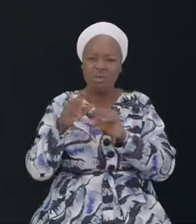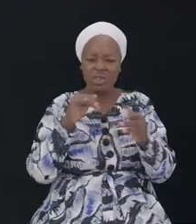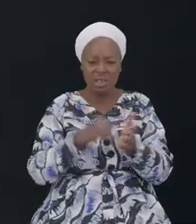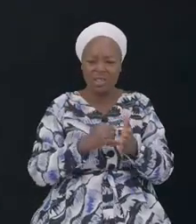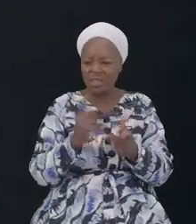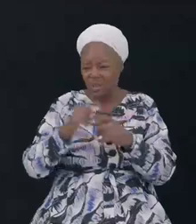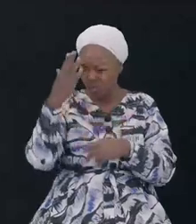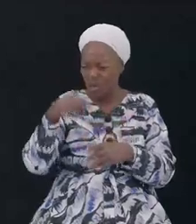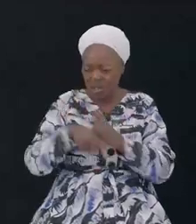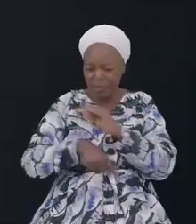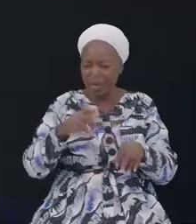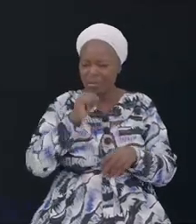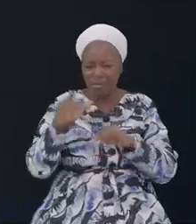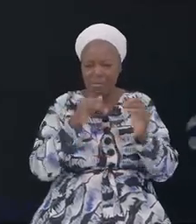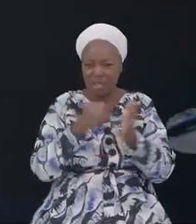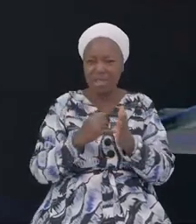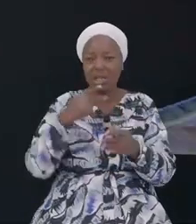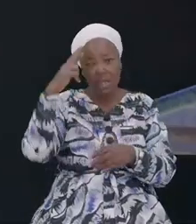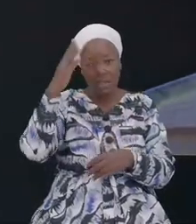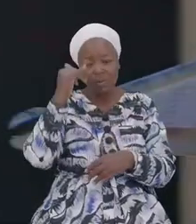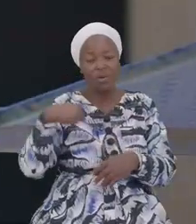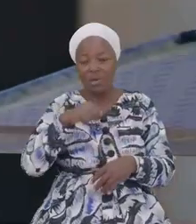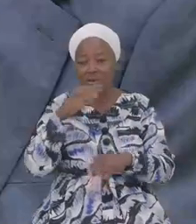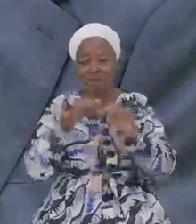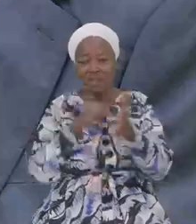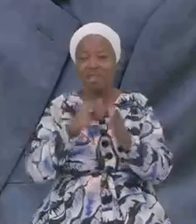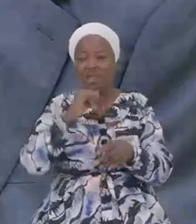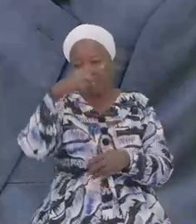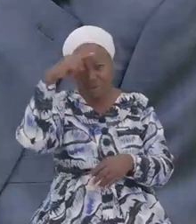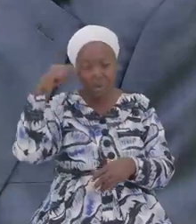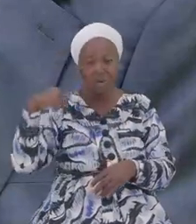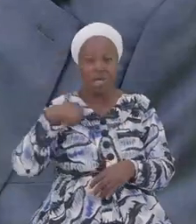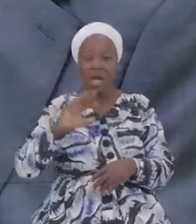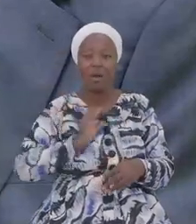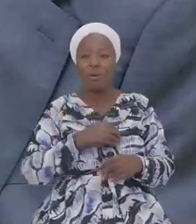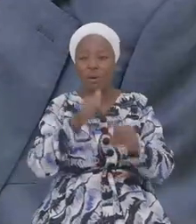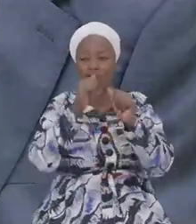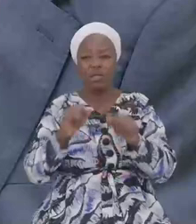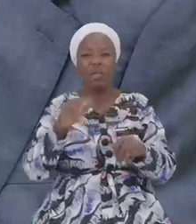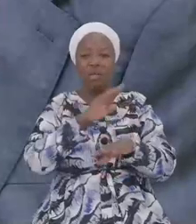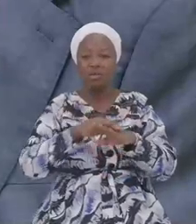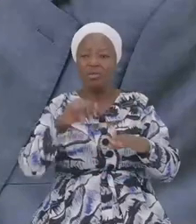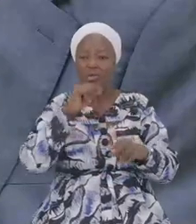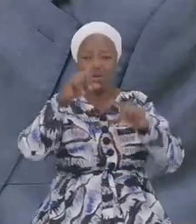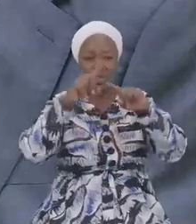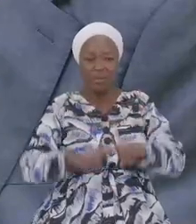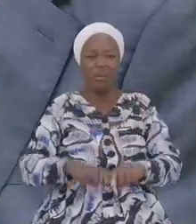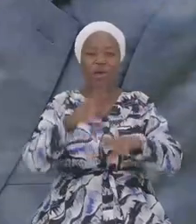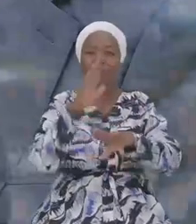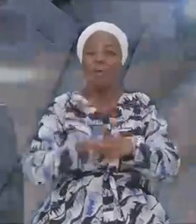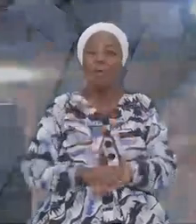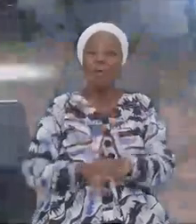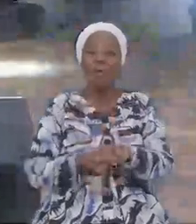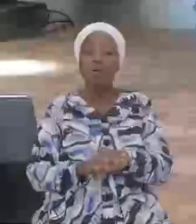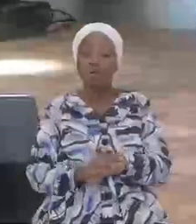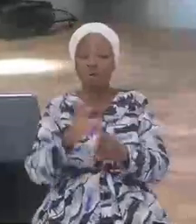le faisons pas ici? La raison pour laquelle nous ne le faisons pas, c'est parce que nos bénédictions ne dépendent pas de